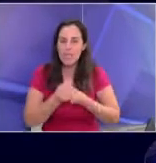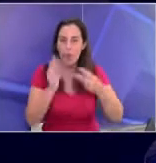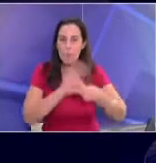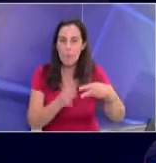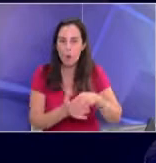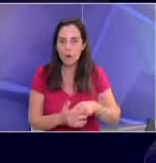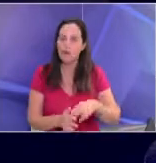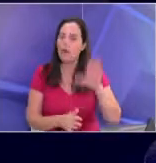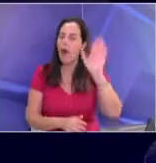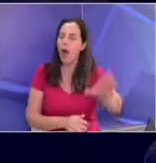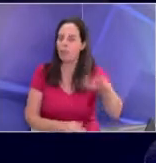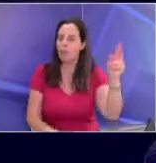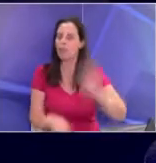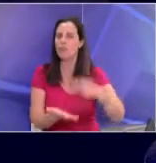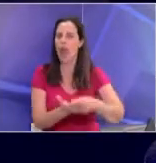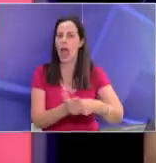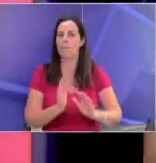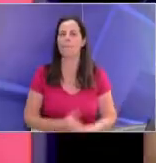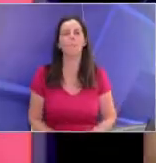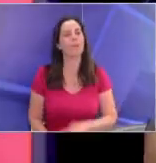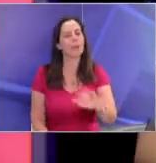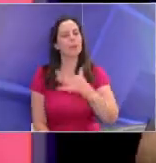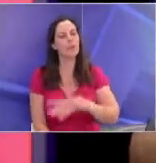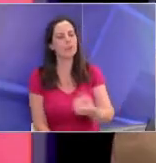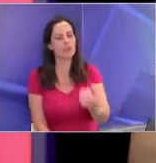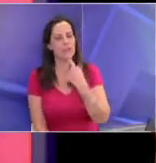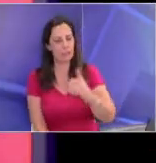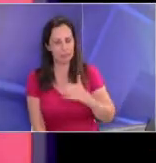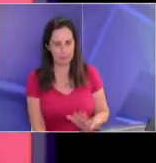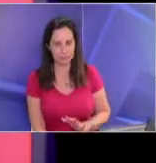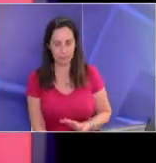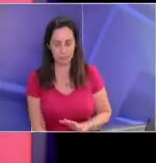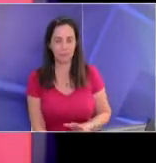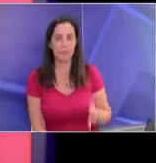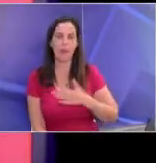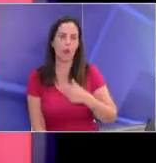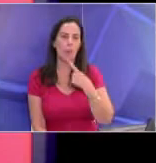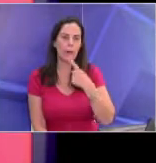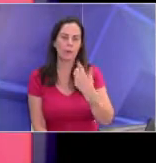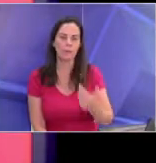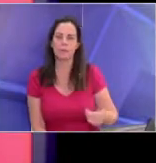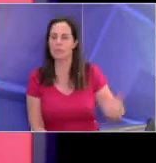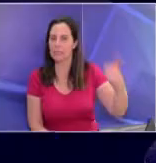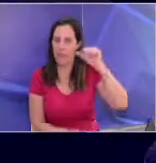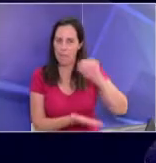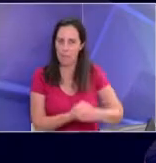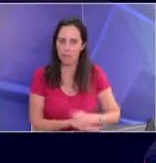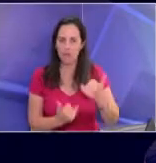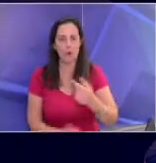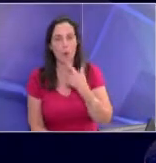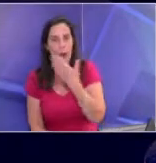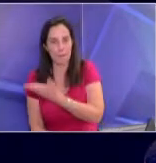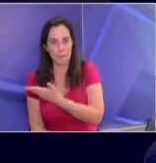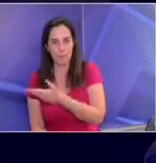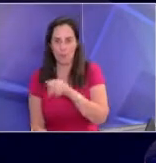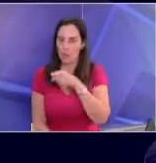פוליטי, דמך בראשך. אוקיי, עכשיו אני רוצה רגע שתסביר לי דבר אחד. שנייה, רגע, תראה, הרי אנחנו מדברים על שרה מממנת וכו' וכו', ועכשיו אנחנו מדברים,